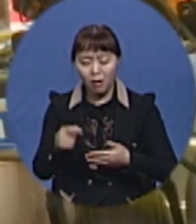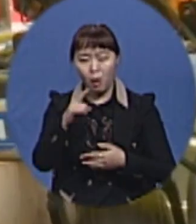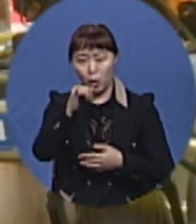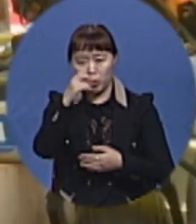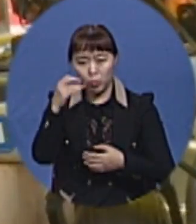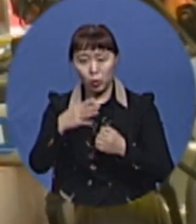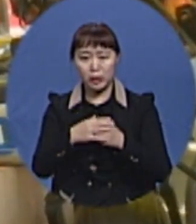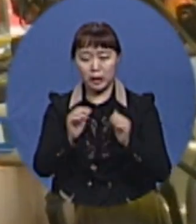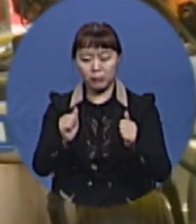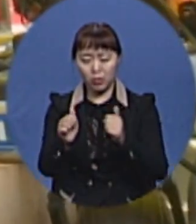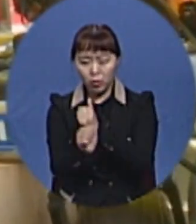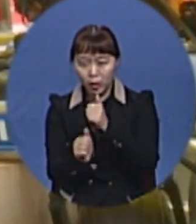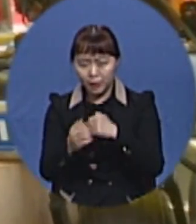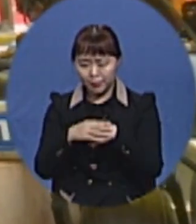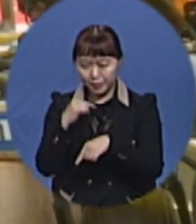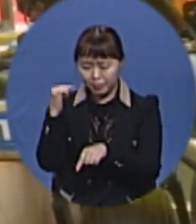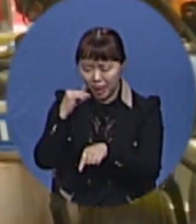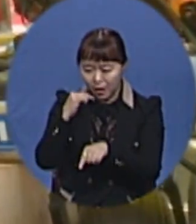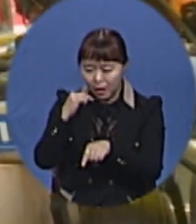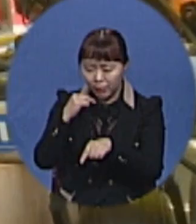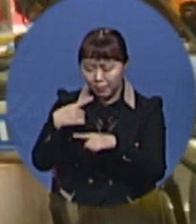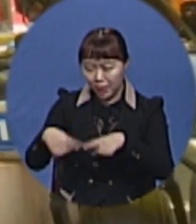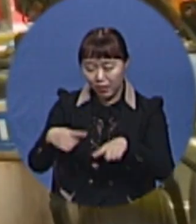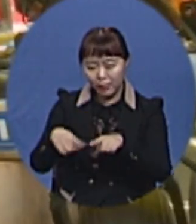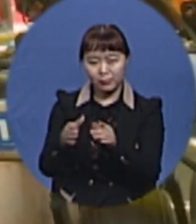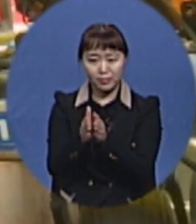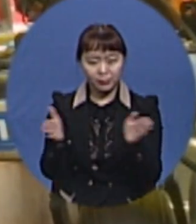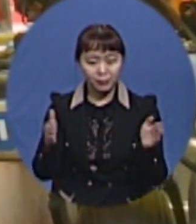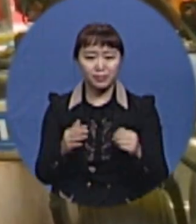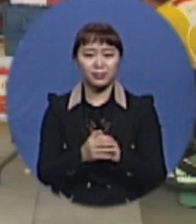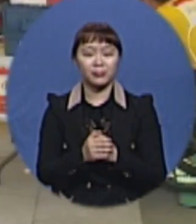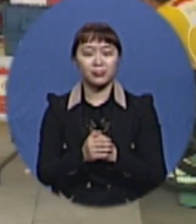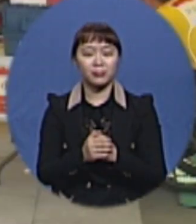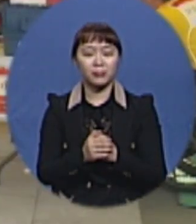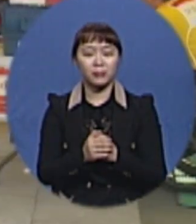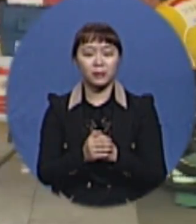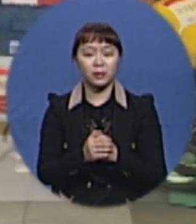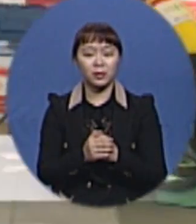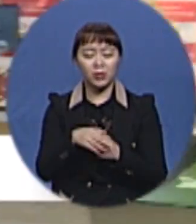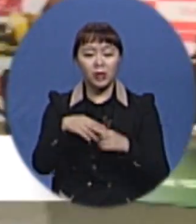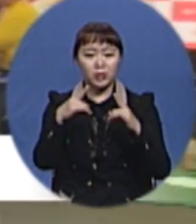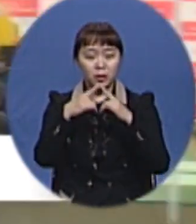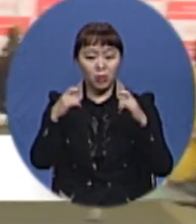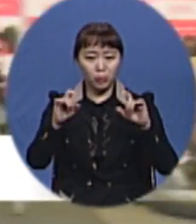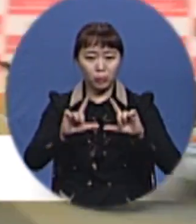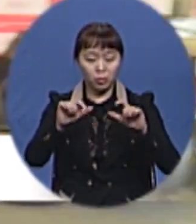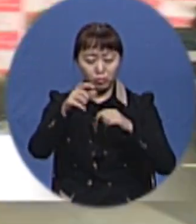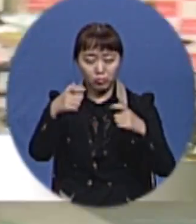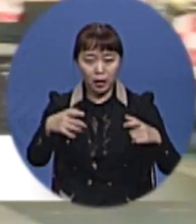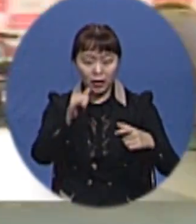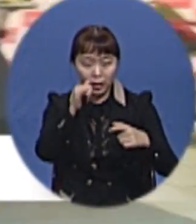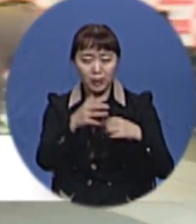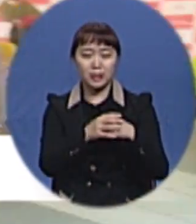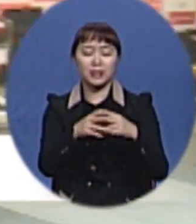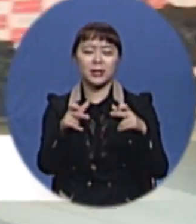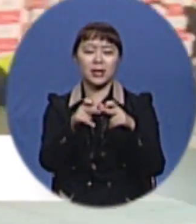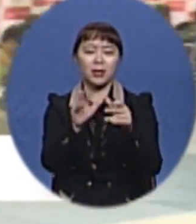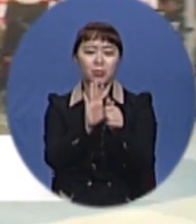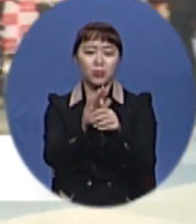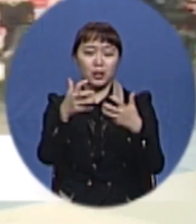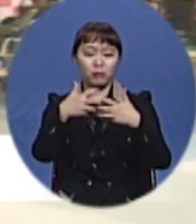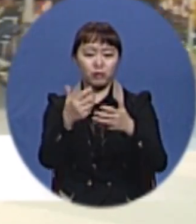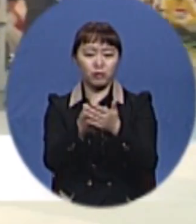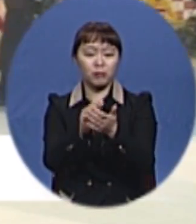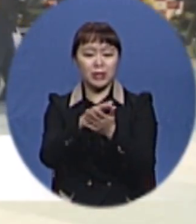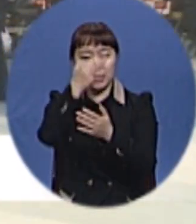묻어나오고 심사위원은 엄중한 평가를 시작합니다. 성동구에서 열린 제5회 장애인 보장구 수리 기능